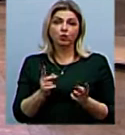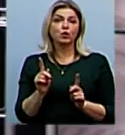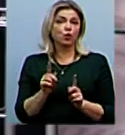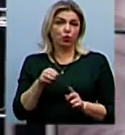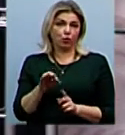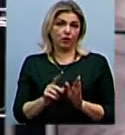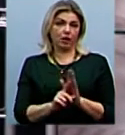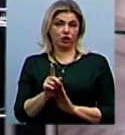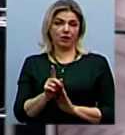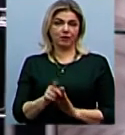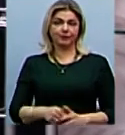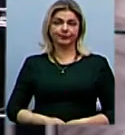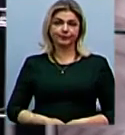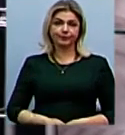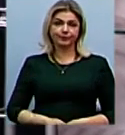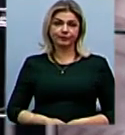начинать. Ну, как-то так.